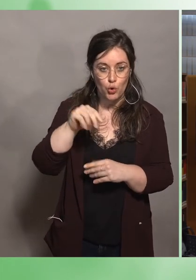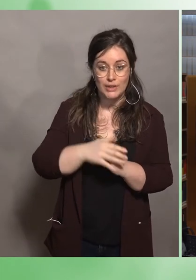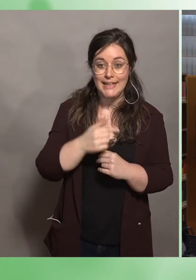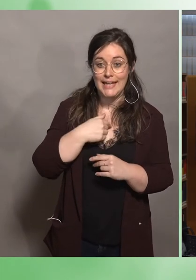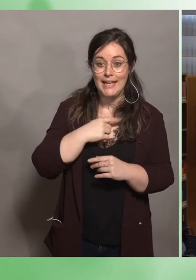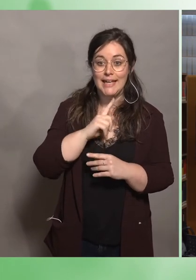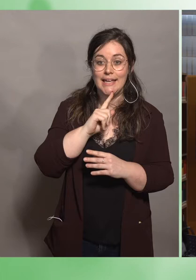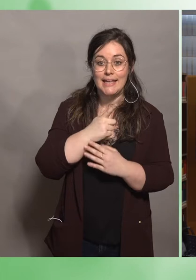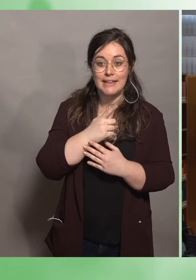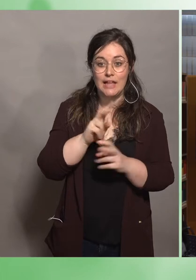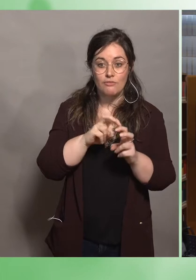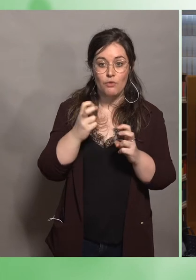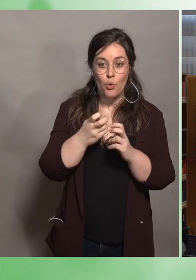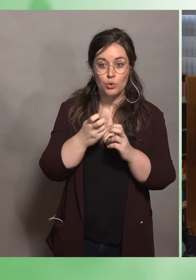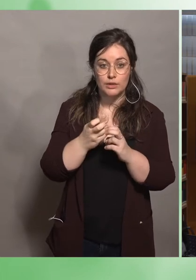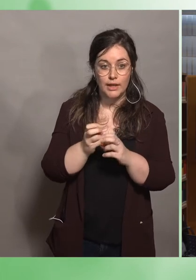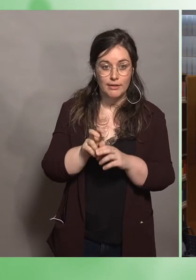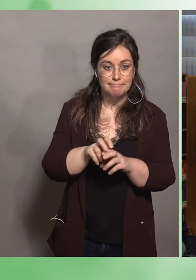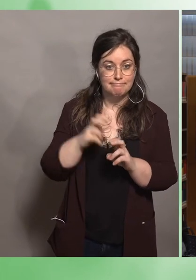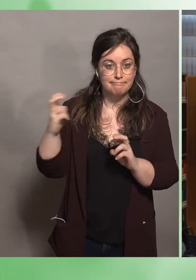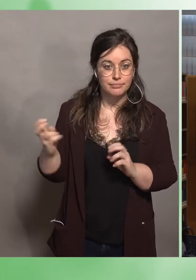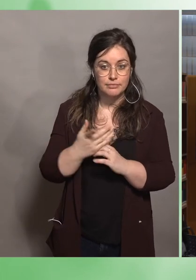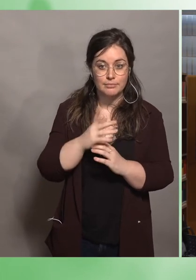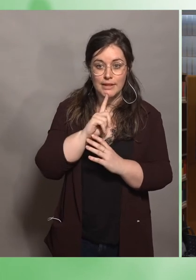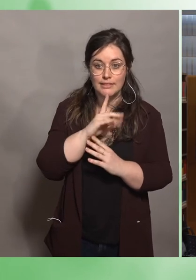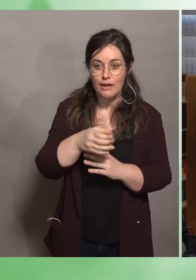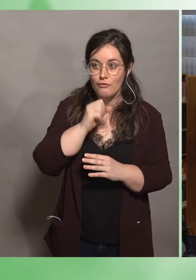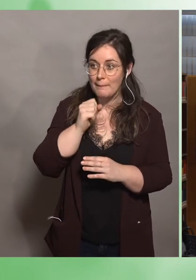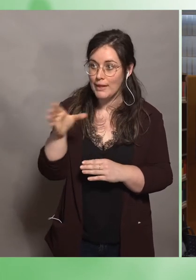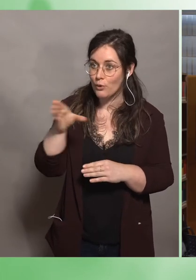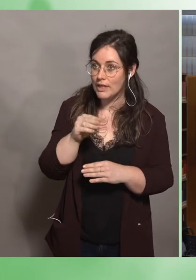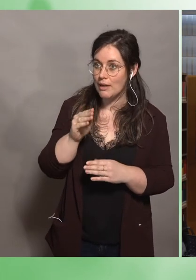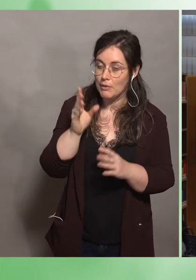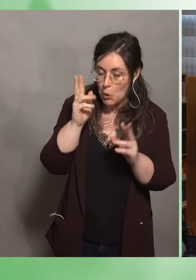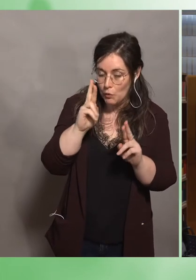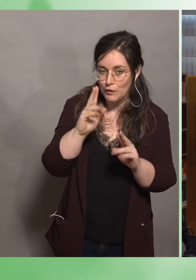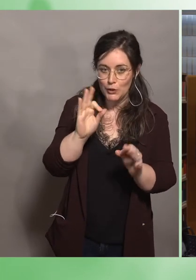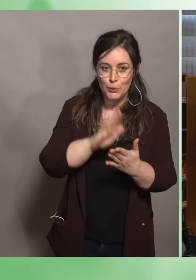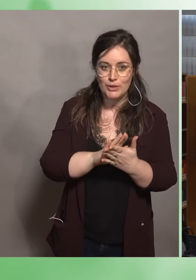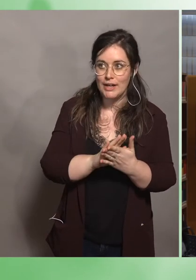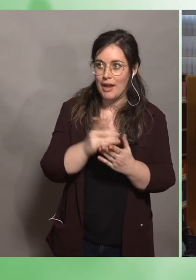verlassen und Sie können sich alle ein Mikro schnappen und das klappt das hoffentlich ganz gut. So, wir tauschen.